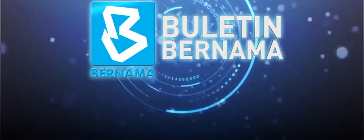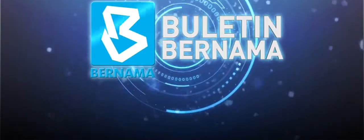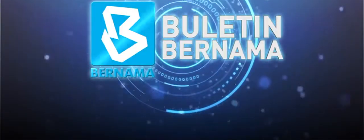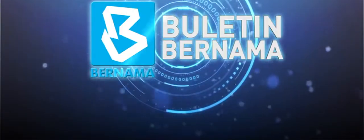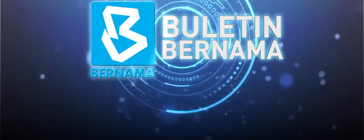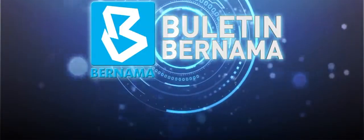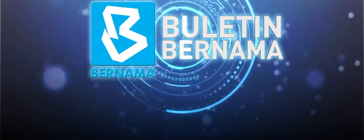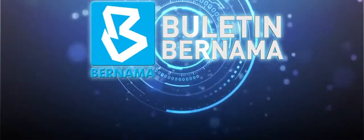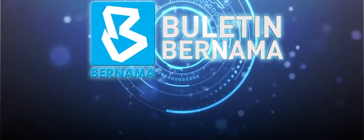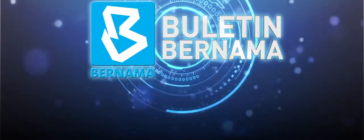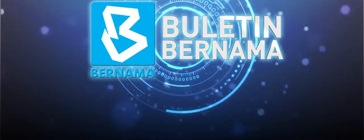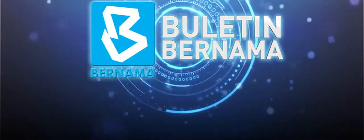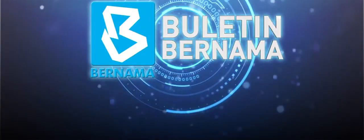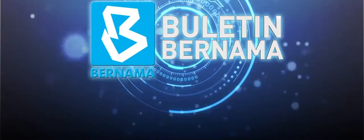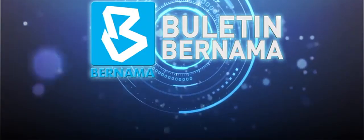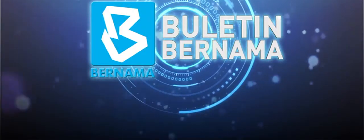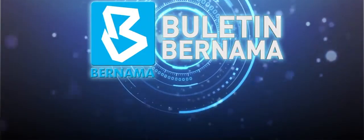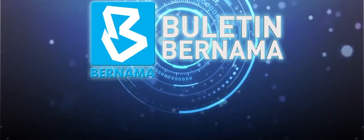Hi Ho